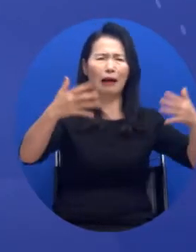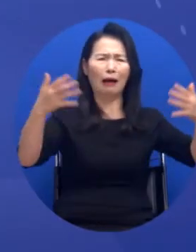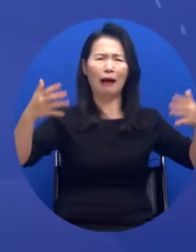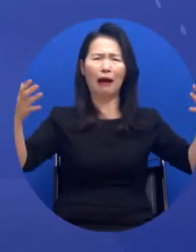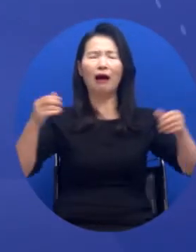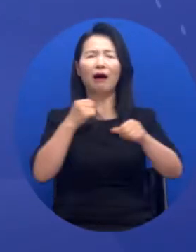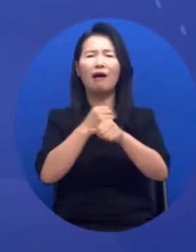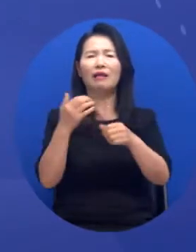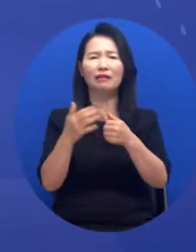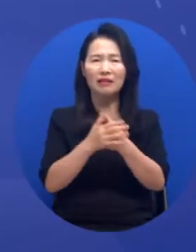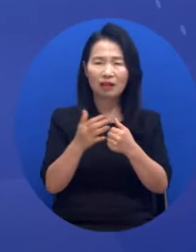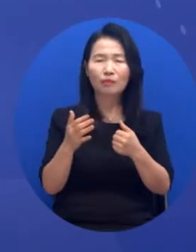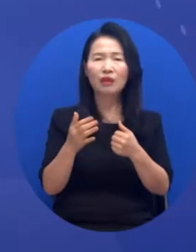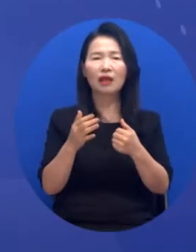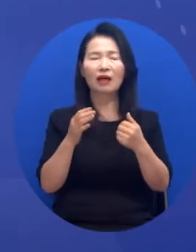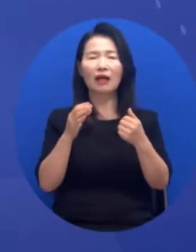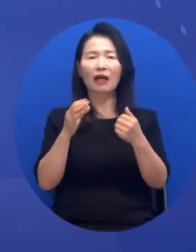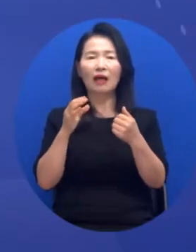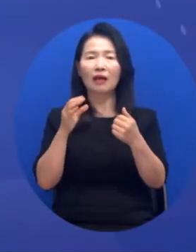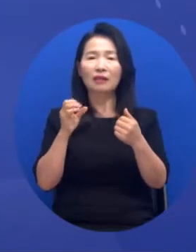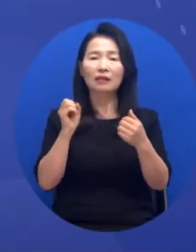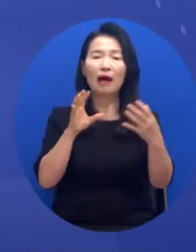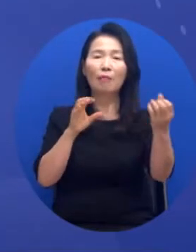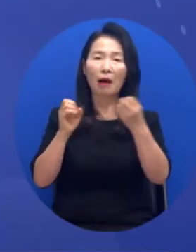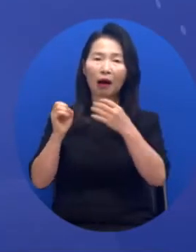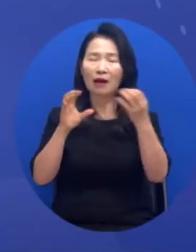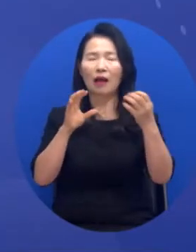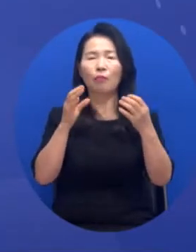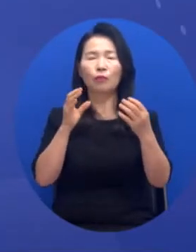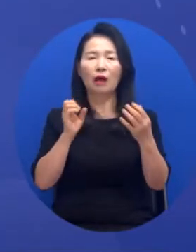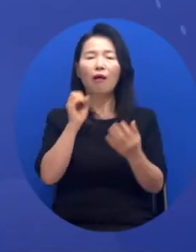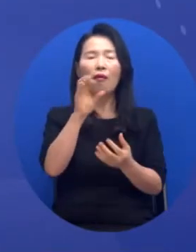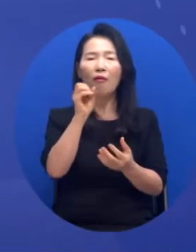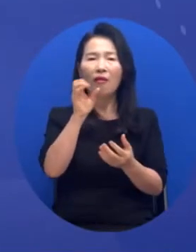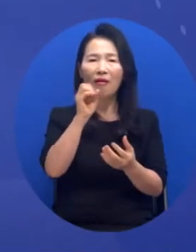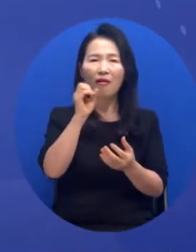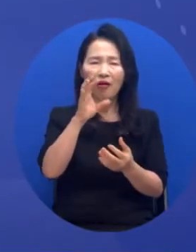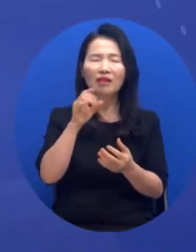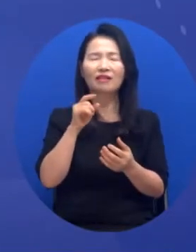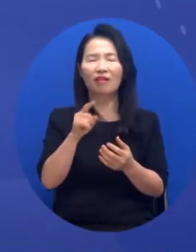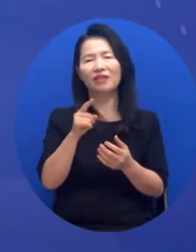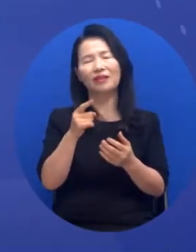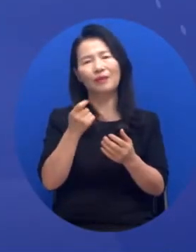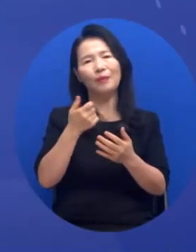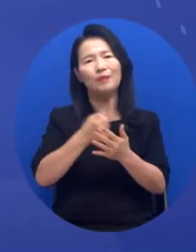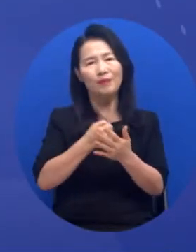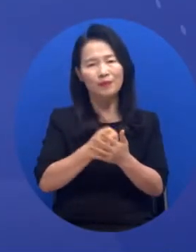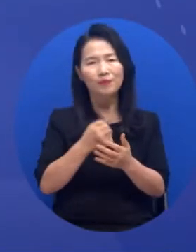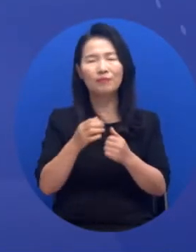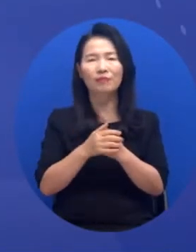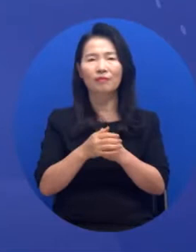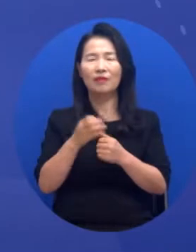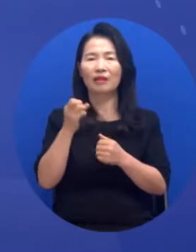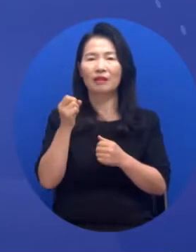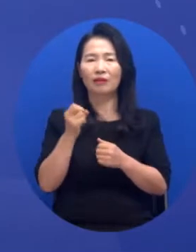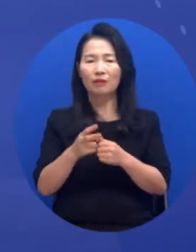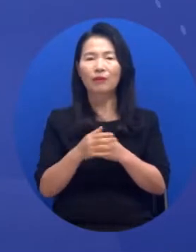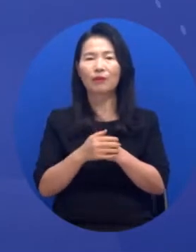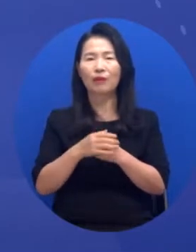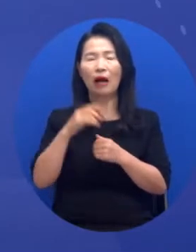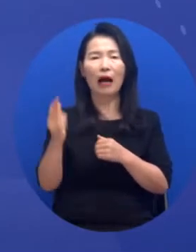아무래도 쌍방향 이 아닌 예방 양적인 총회 가 됐다는 점이 아쉬운 부분입니다 4 또 구단들이 일정을 하루